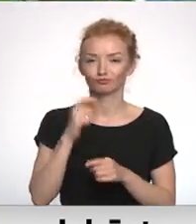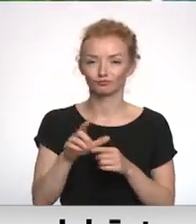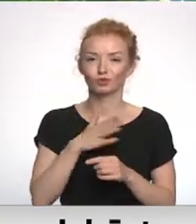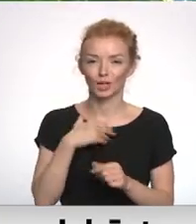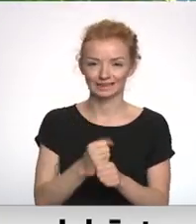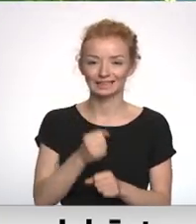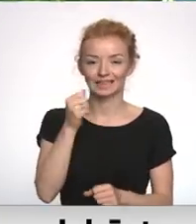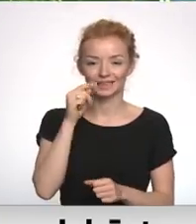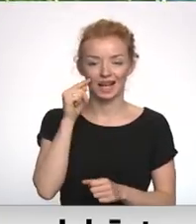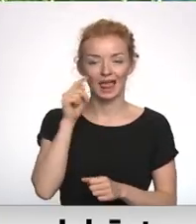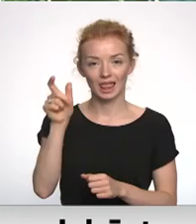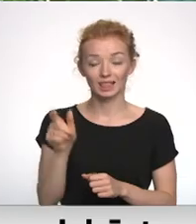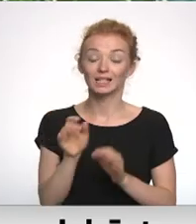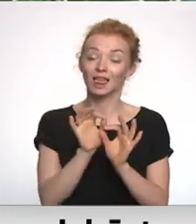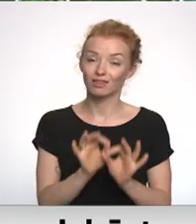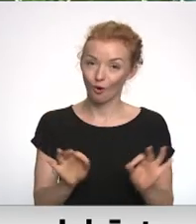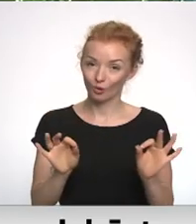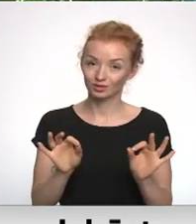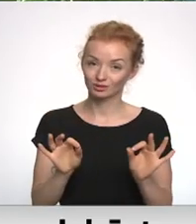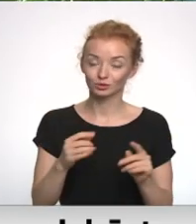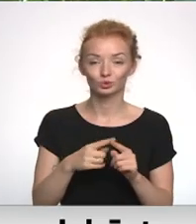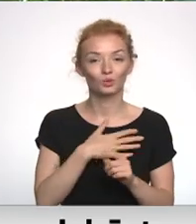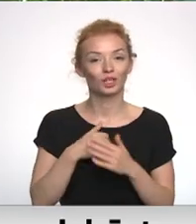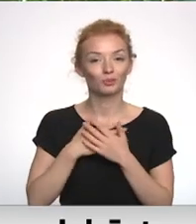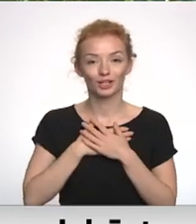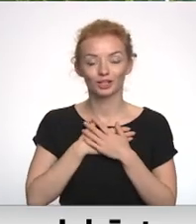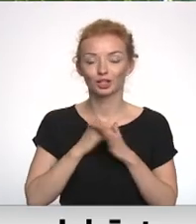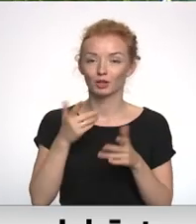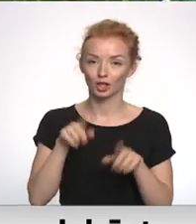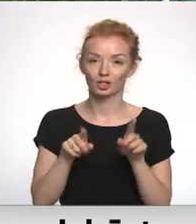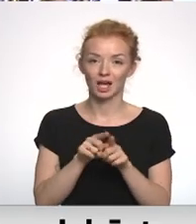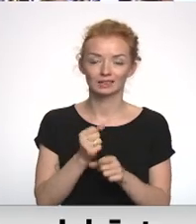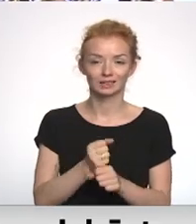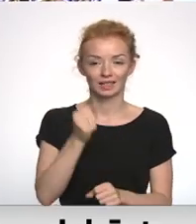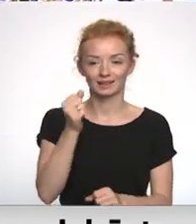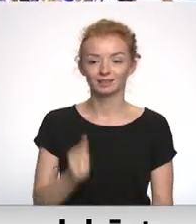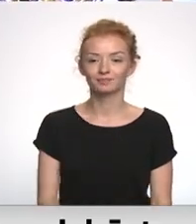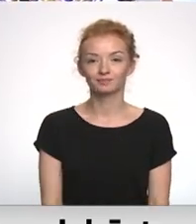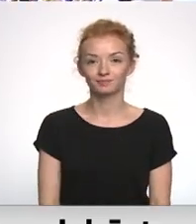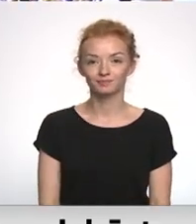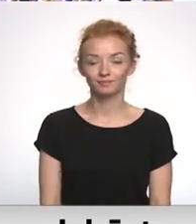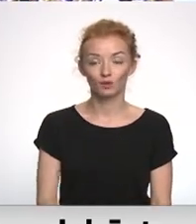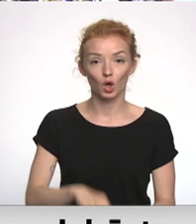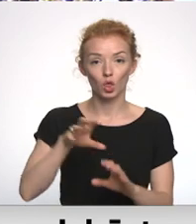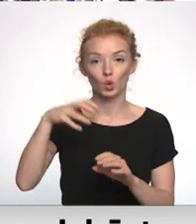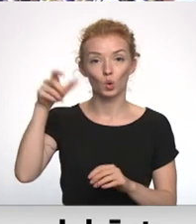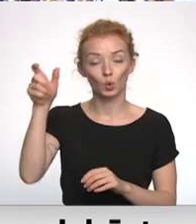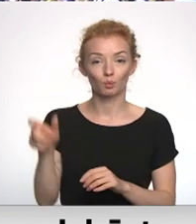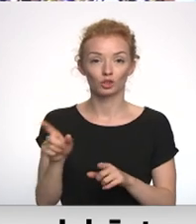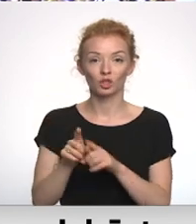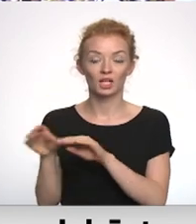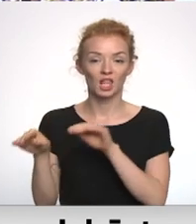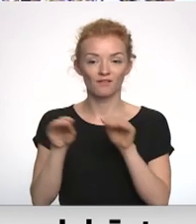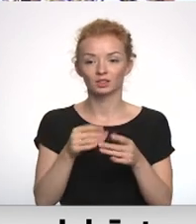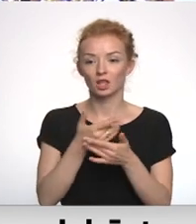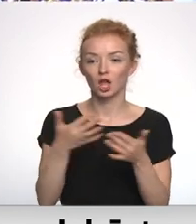tētis. Jā, viņš bija jauks un ļoti mīļš, bet arī reizē stingrs. Jānis Dūmiņš esot ieviests arī